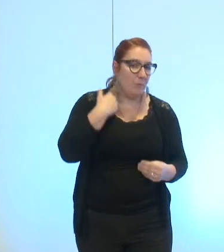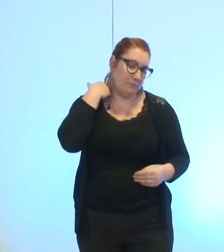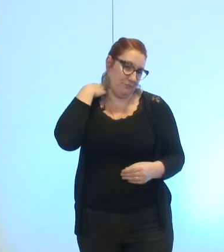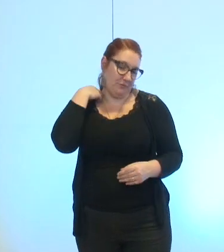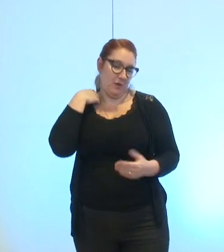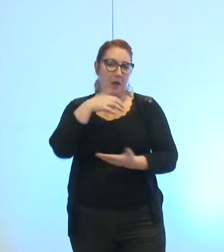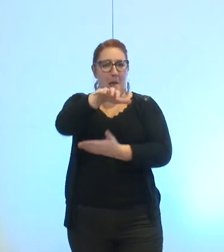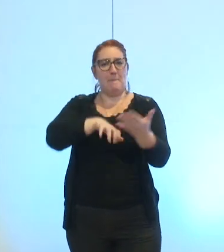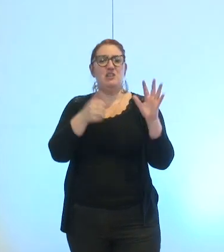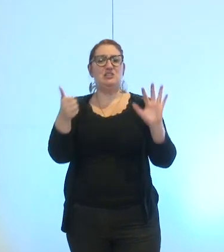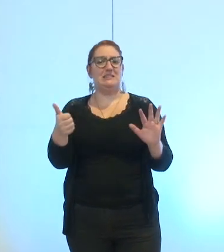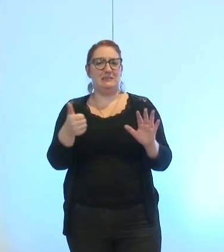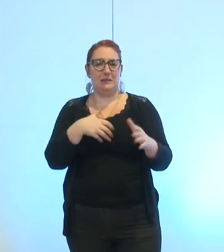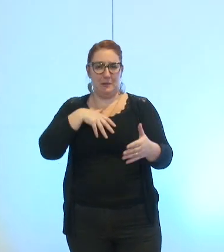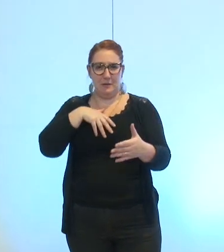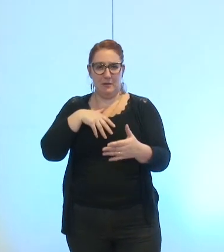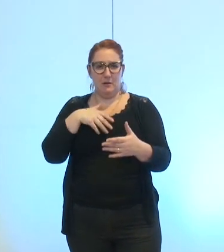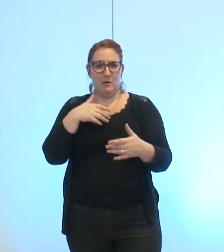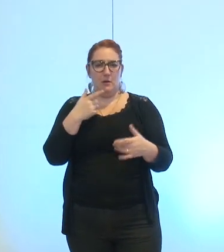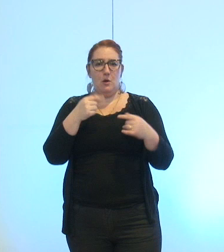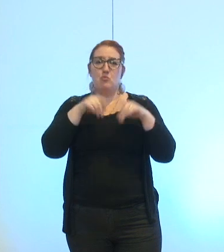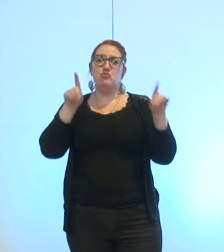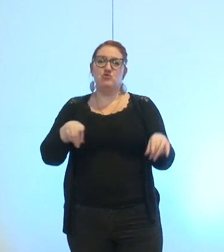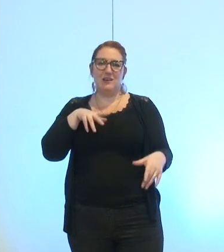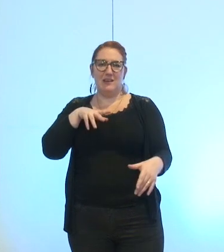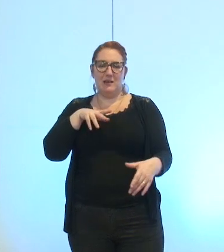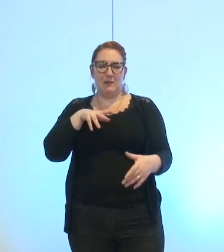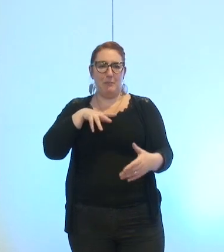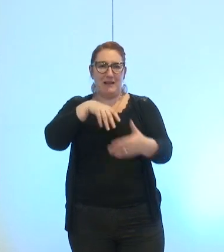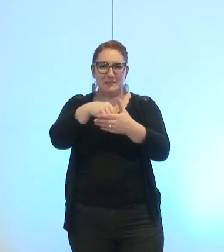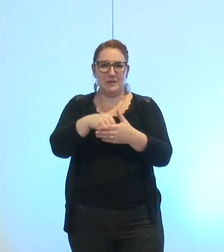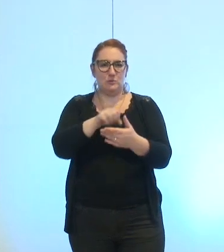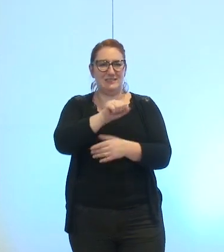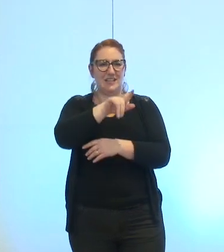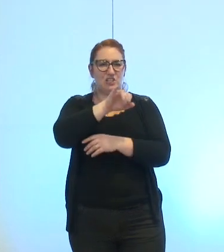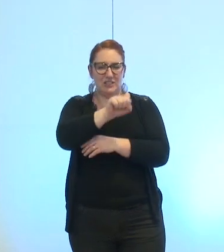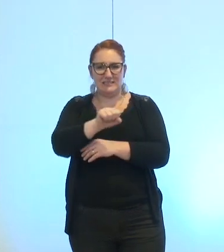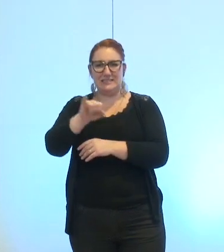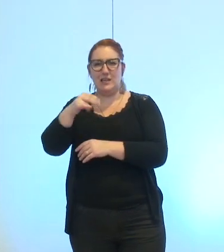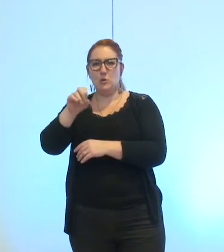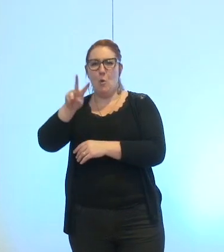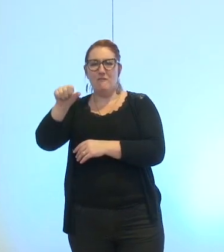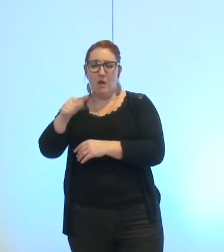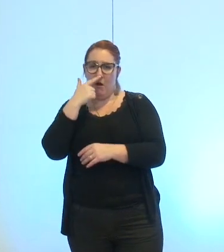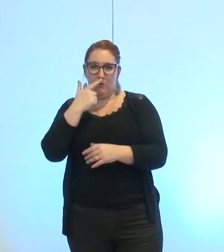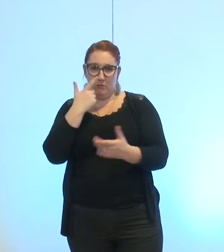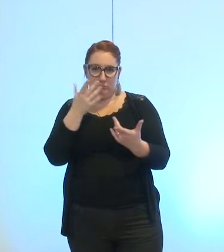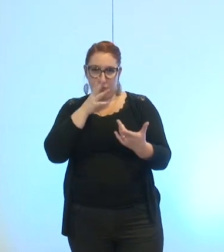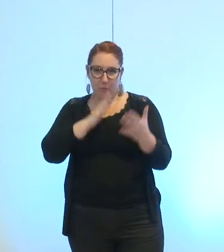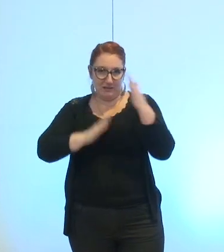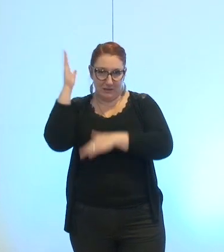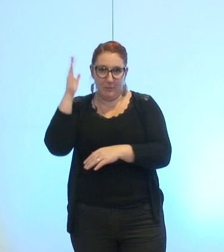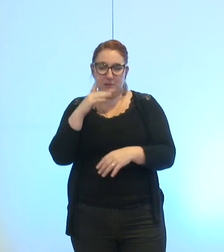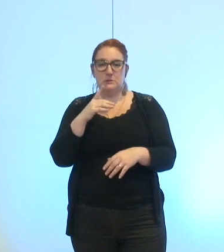que les participations budgétaires à sagesse et Innovia dépassent nos possibilités réelles on nous dit qu'alpexo nous a coûté